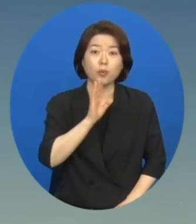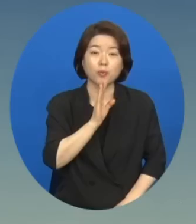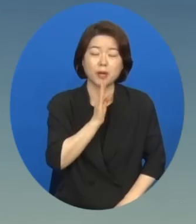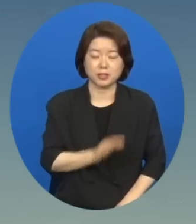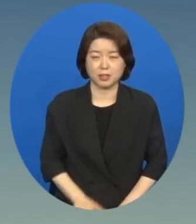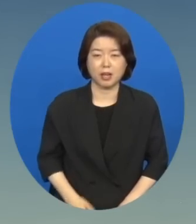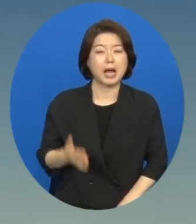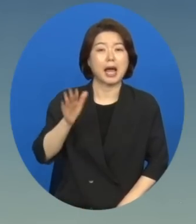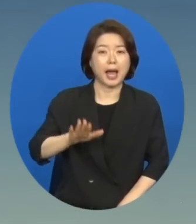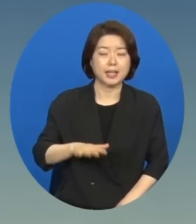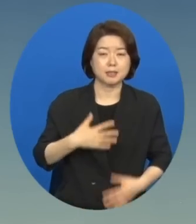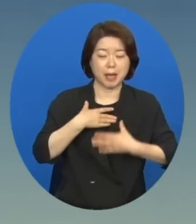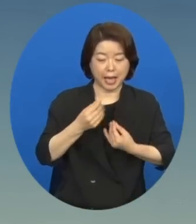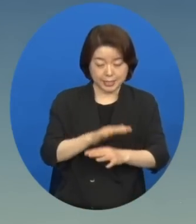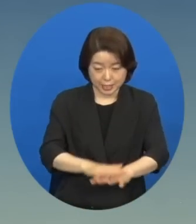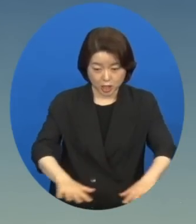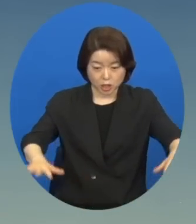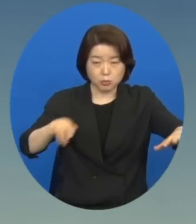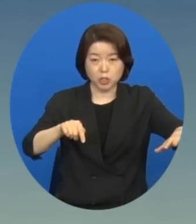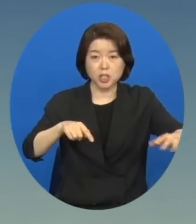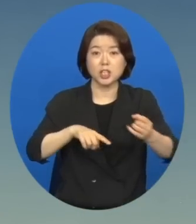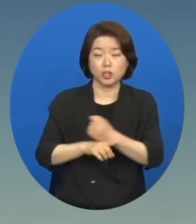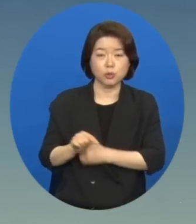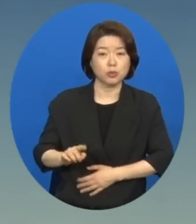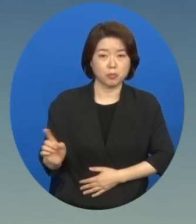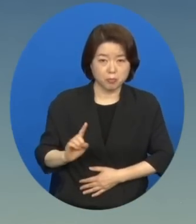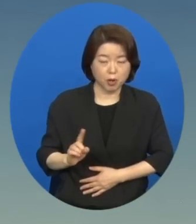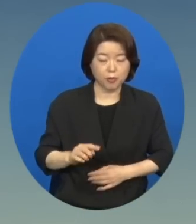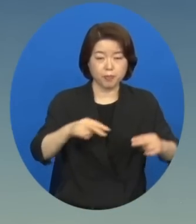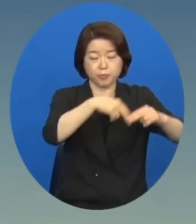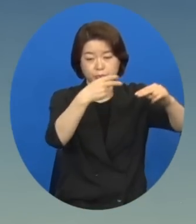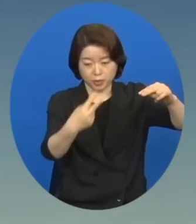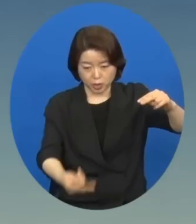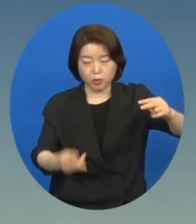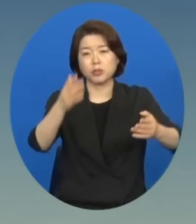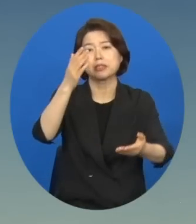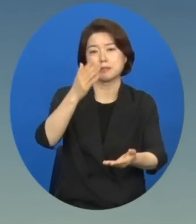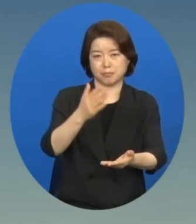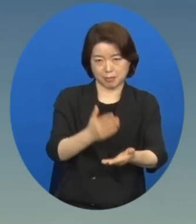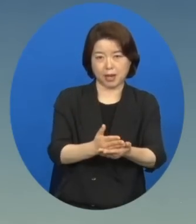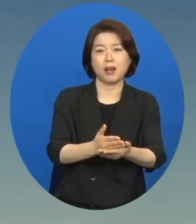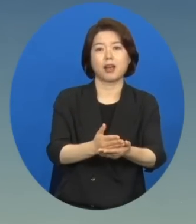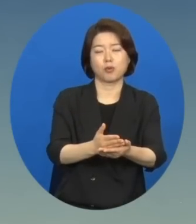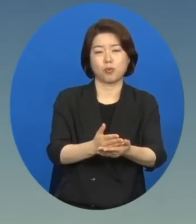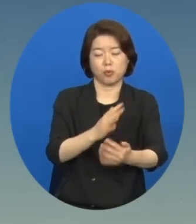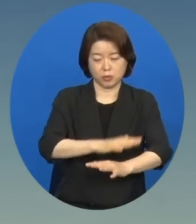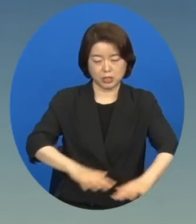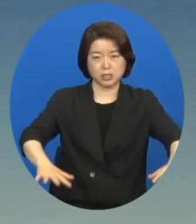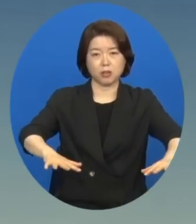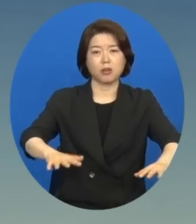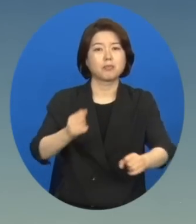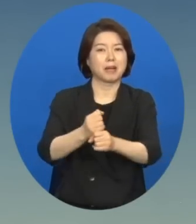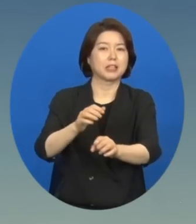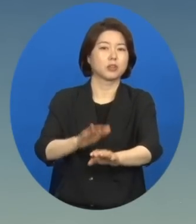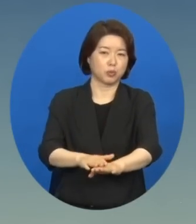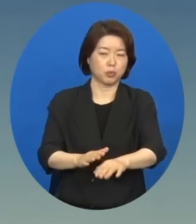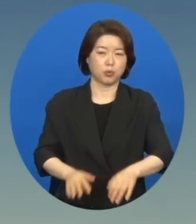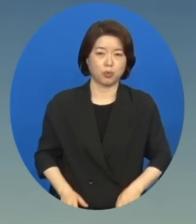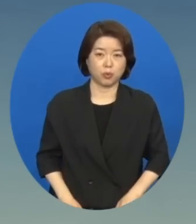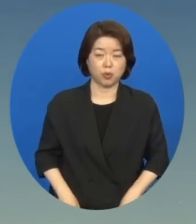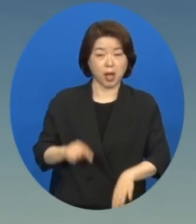그러나 안전그물이 쳐져 있는 이유는요, 떨어지지 말라고 쳐져 있는 거예요.